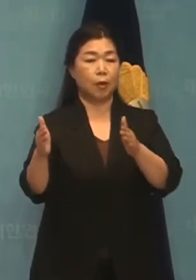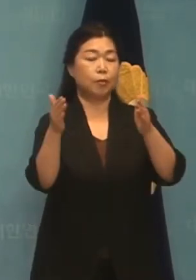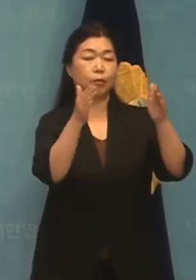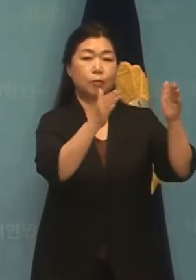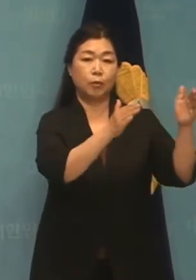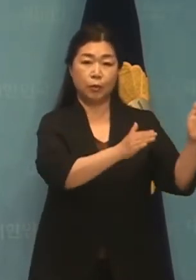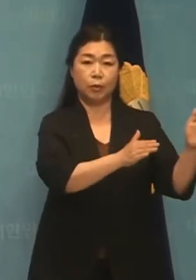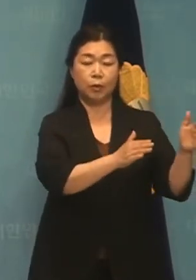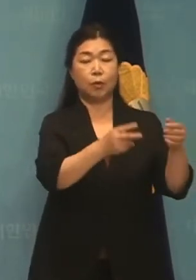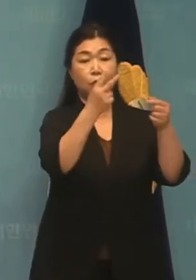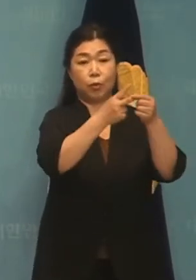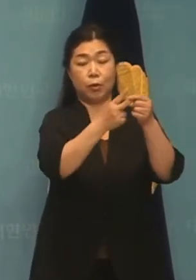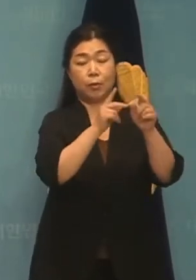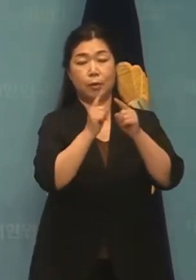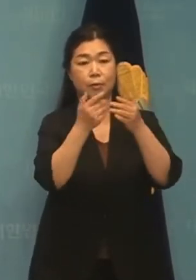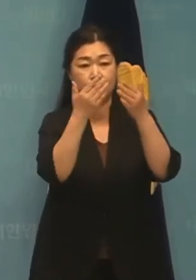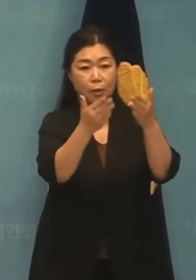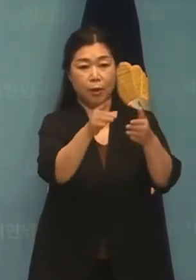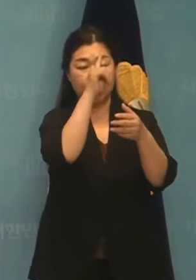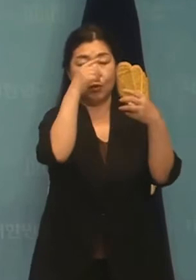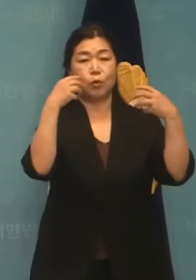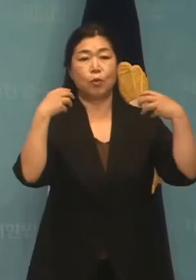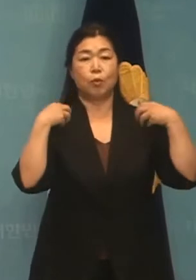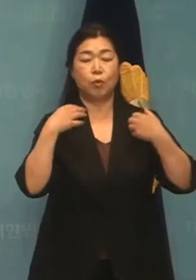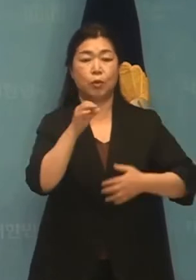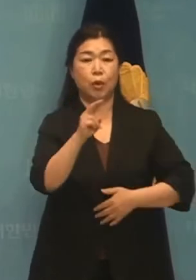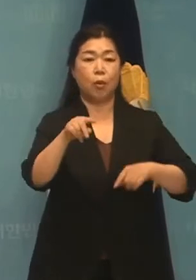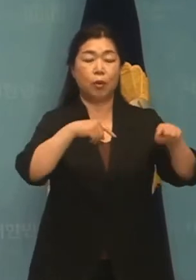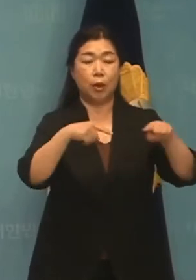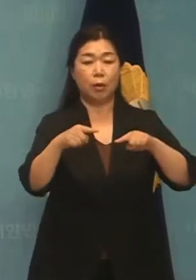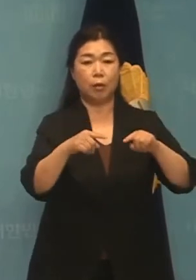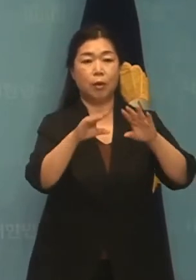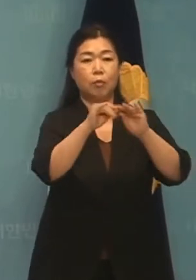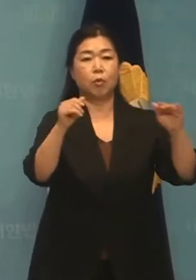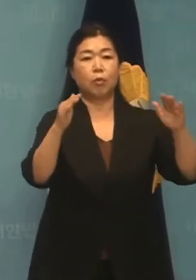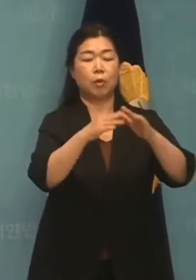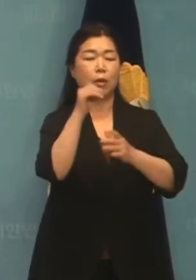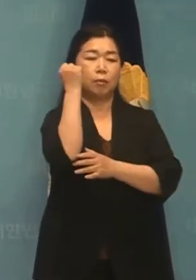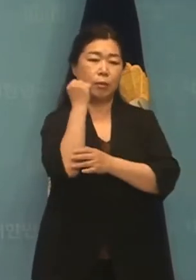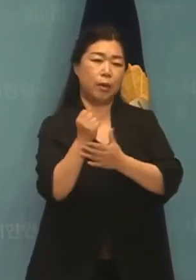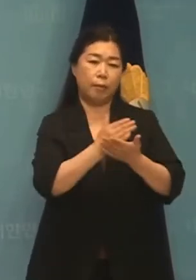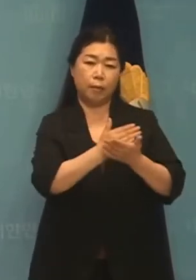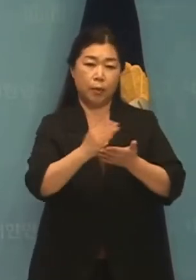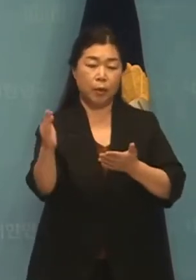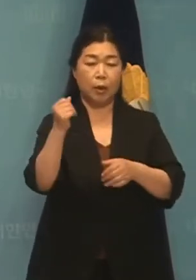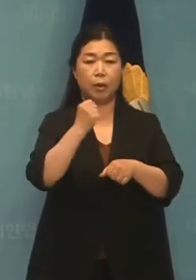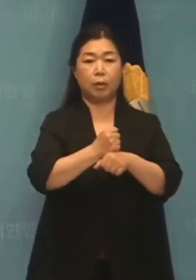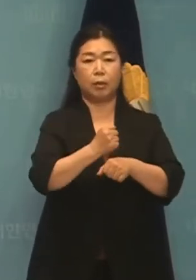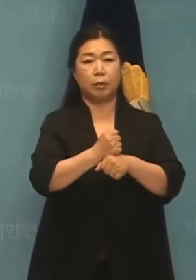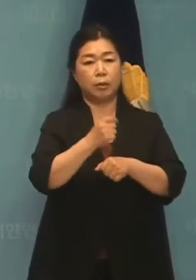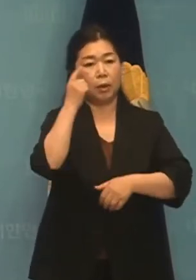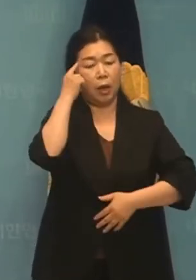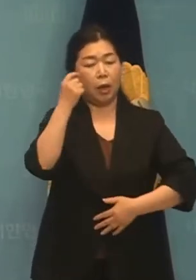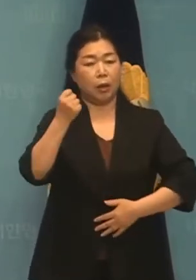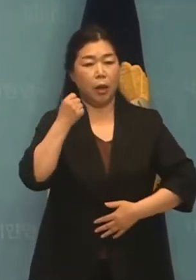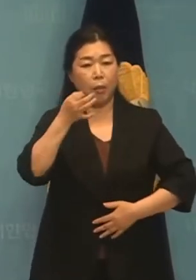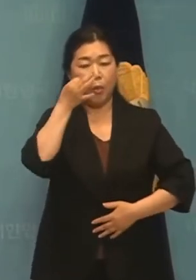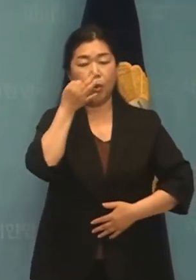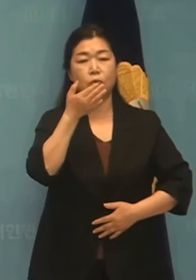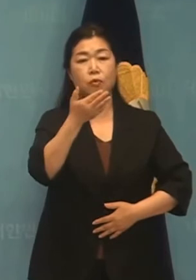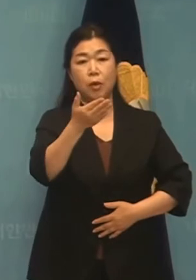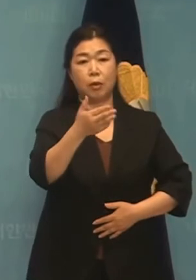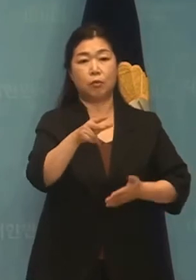다음은 정부 여당은 부동산 적폐 뿌리 뽑을 의지를 보이라는